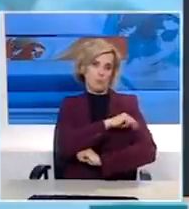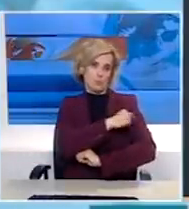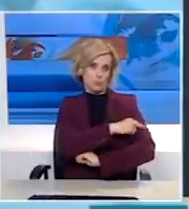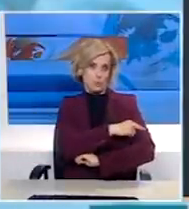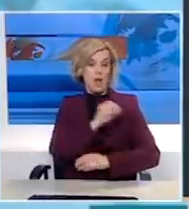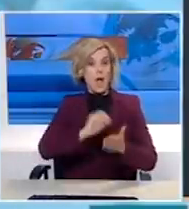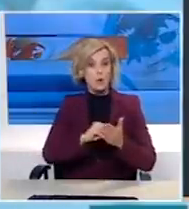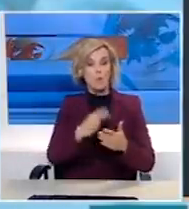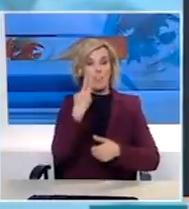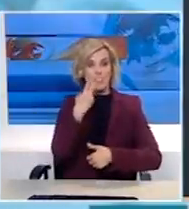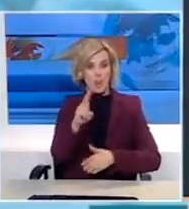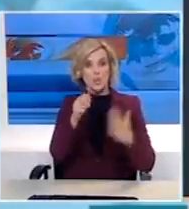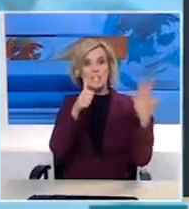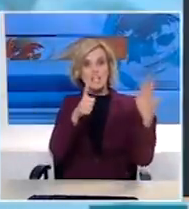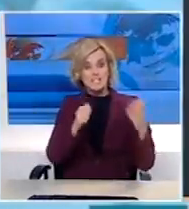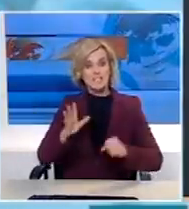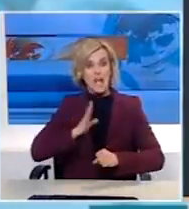ως σήμερα εξιτήριο από το νοσοκομείο.